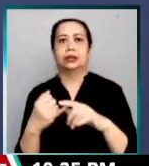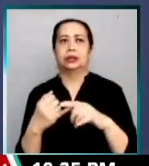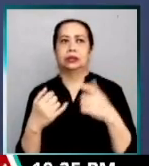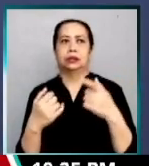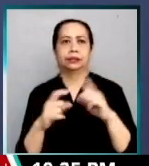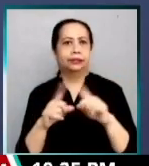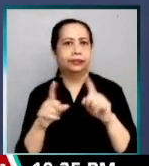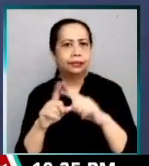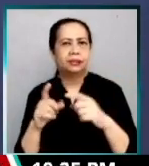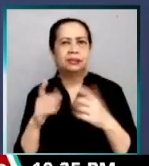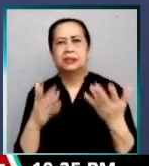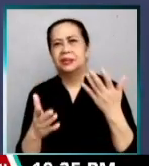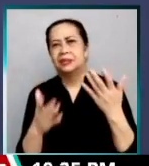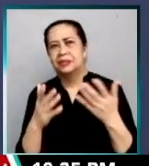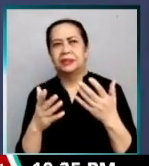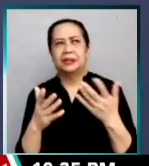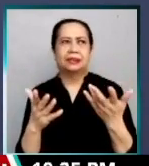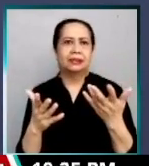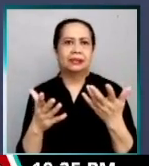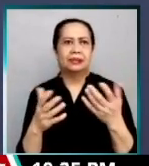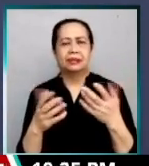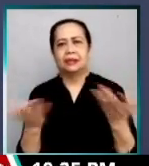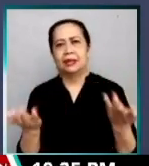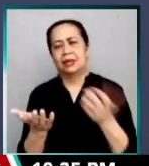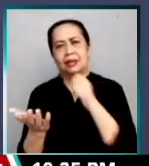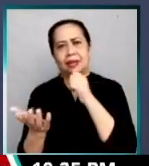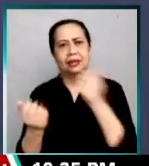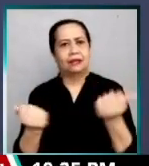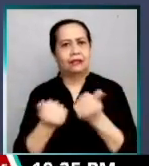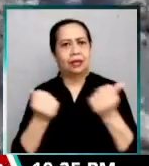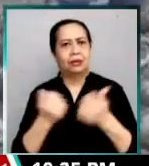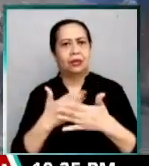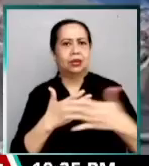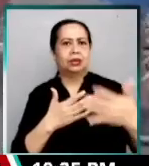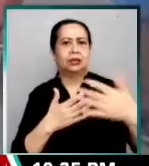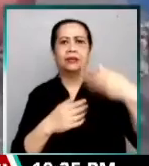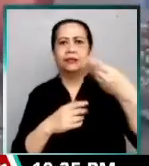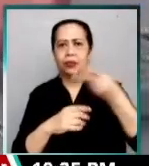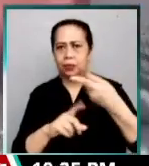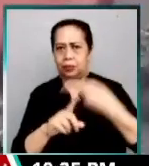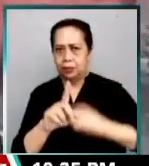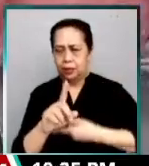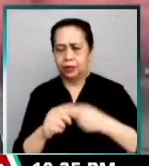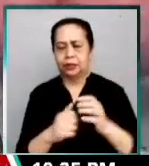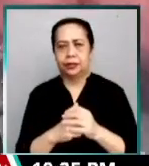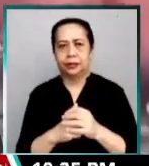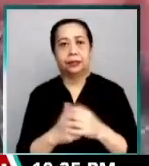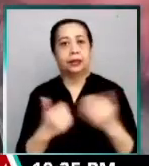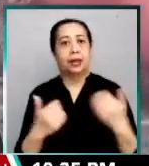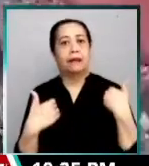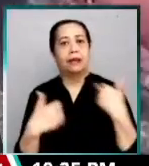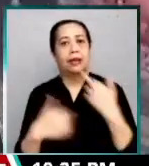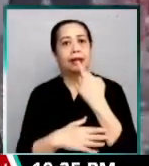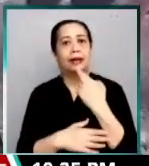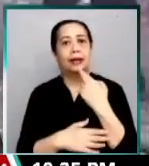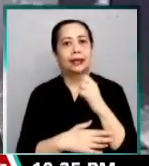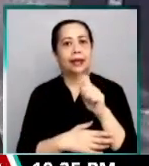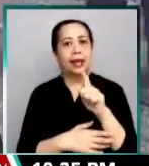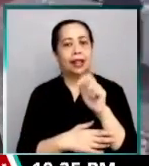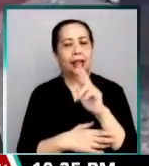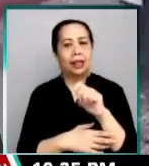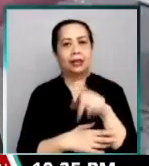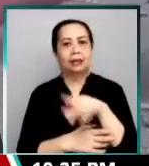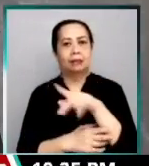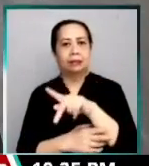hindi maging ganun ka-available in the next few months. Naka-red alert ang PCG at Batangas City